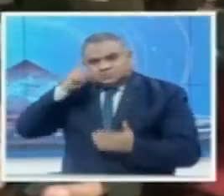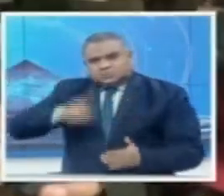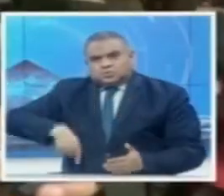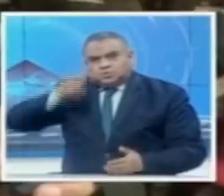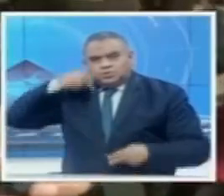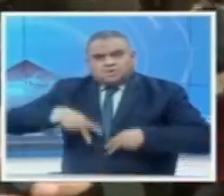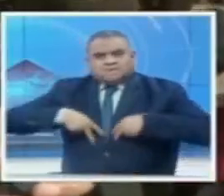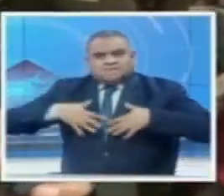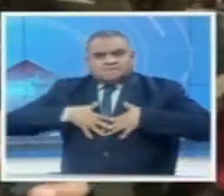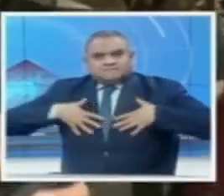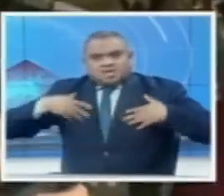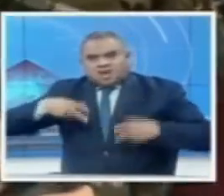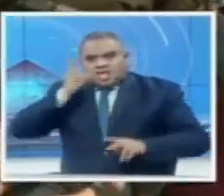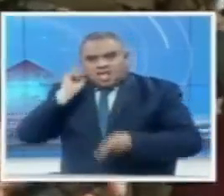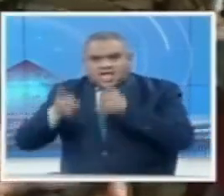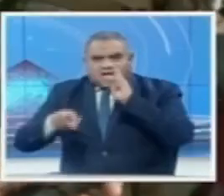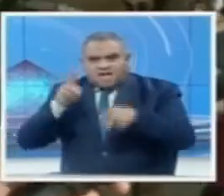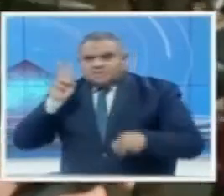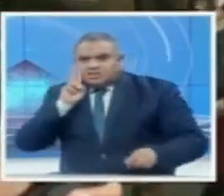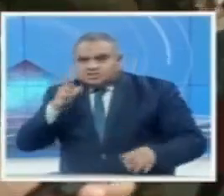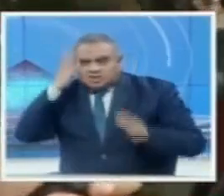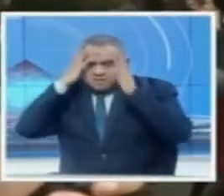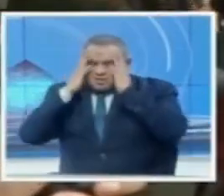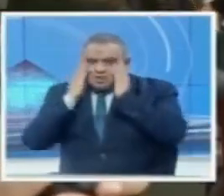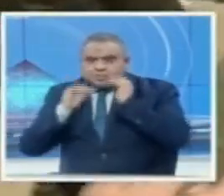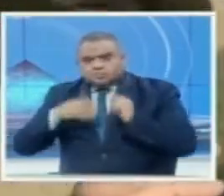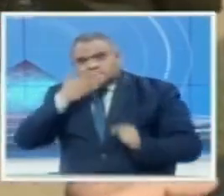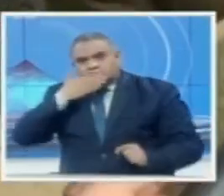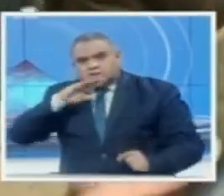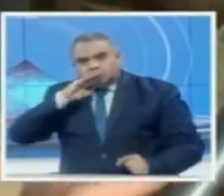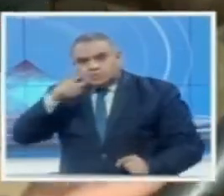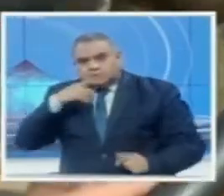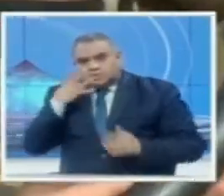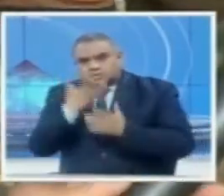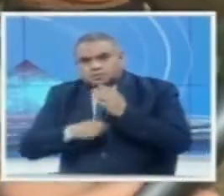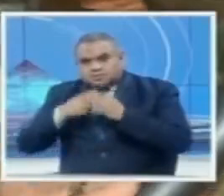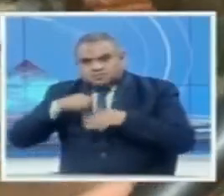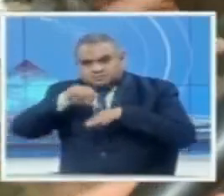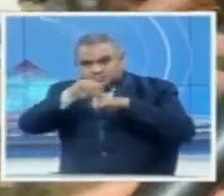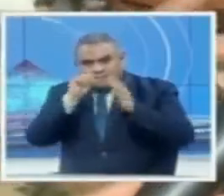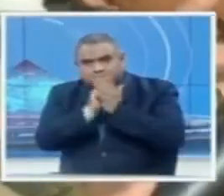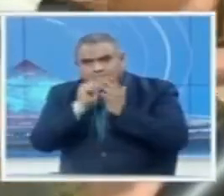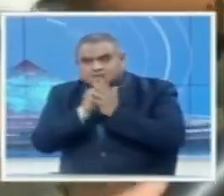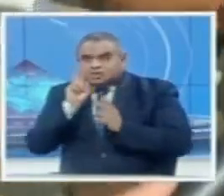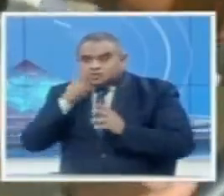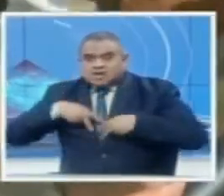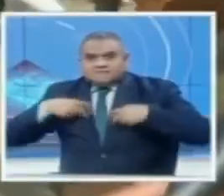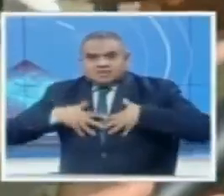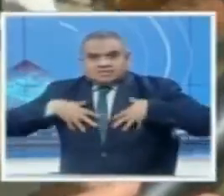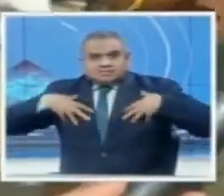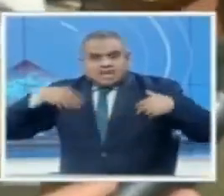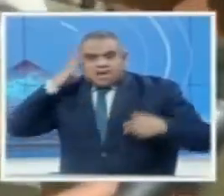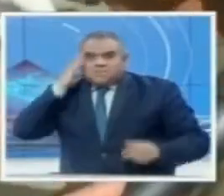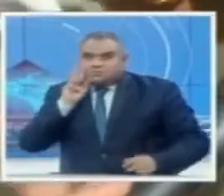ده كل اللي احنا بنشوفه. بس الحمد لله ولادنا هم راجعين بتبقى السعاده باينه في عينيهم من